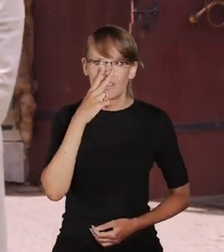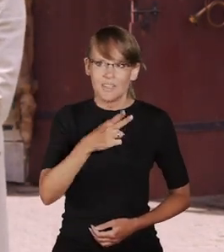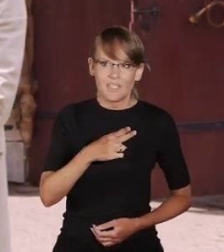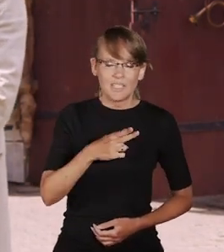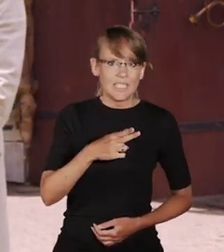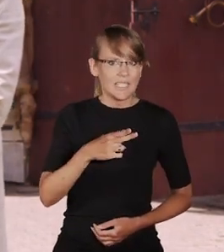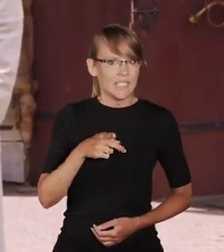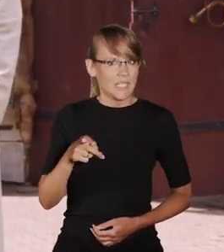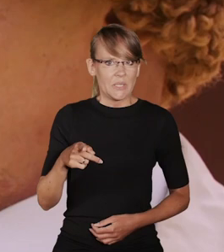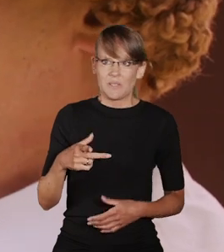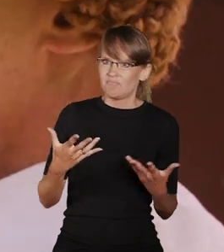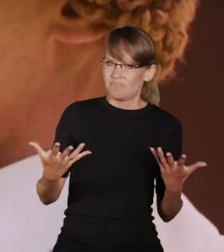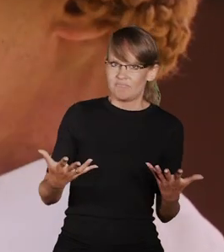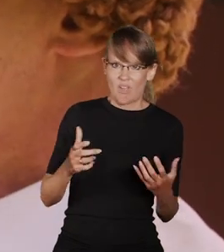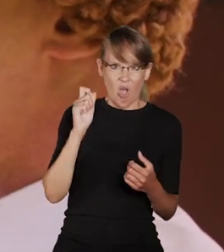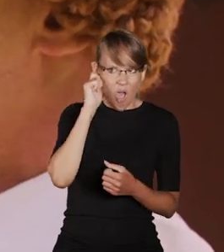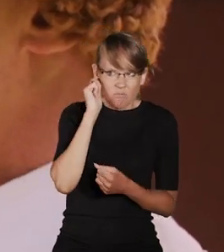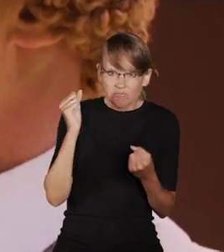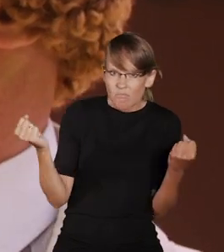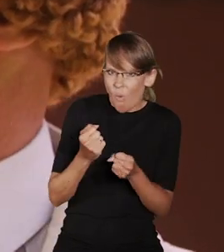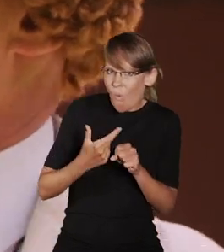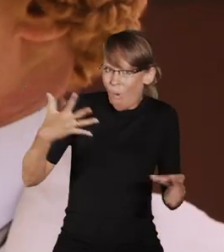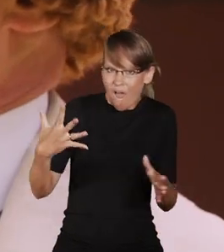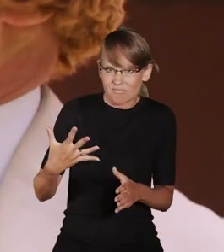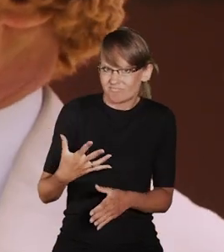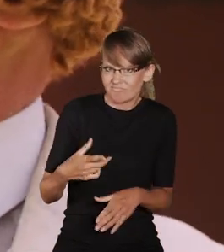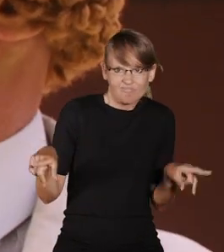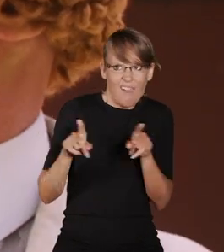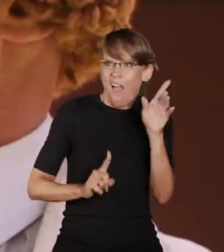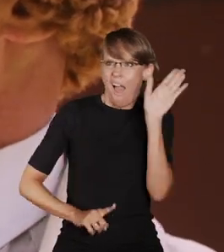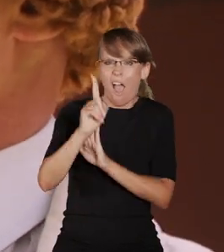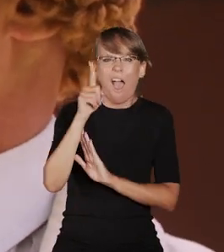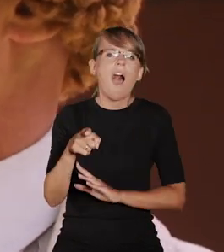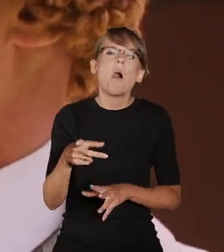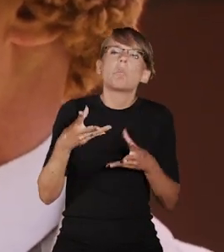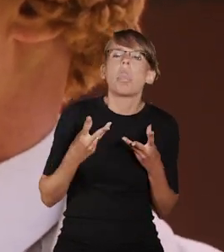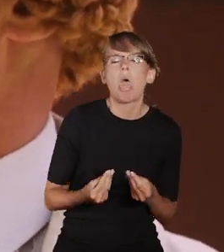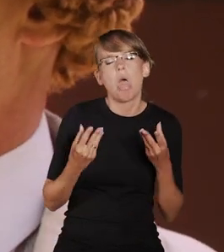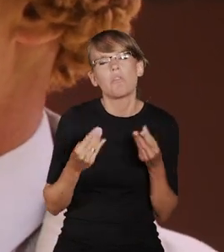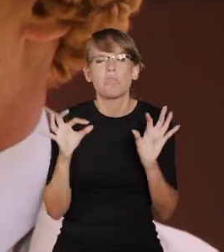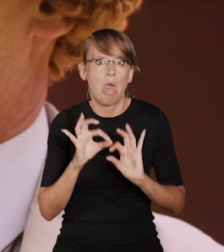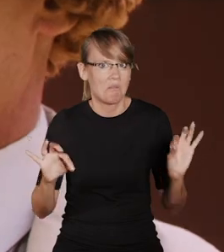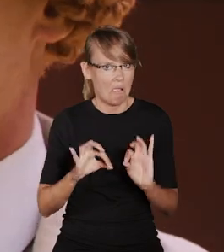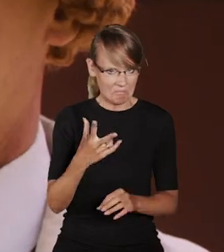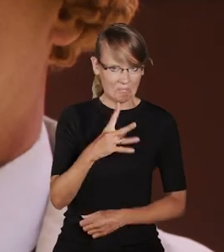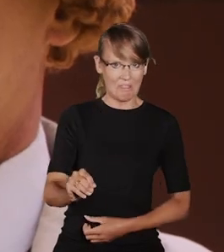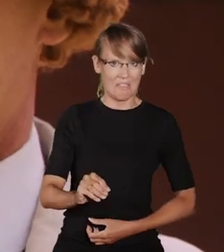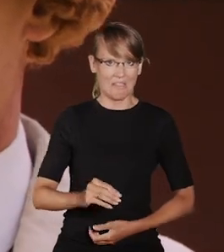To mi to kobieta. To rozumiem. Kobieta, co się zowie. Ogień,